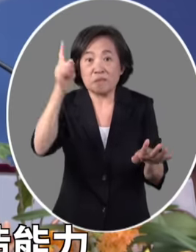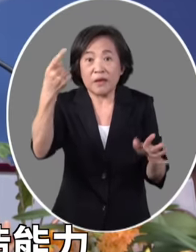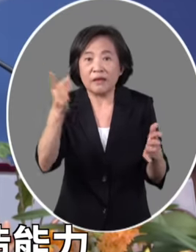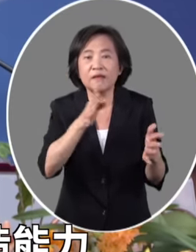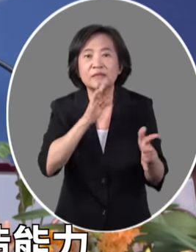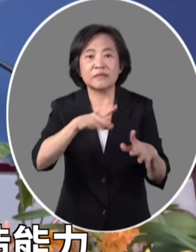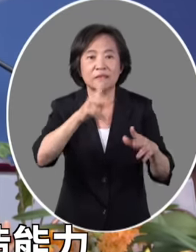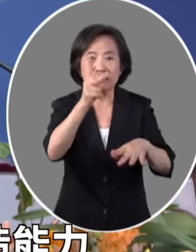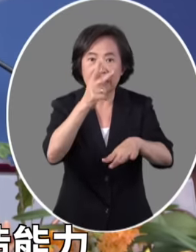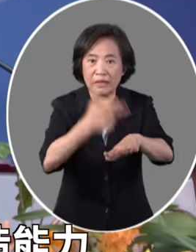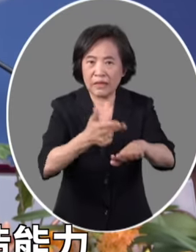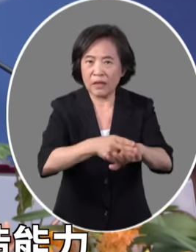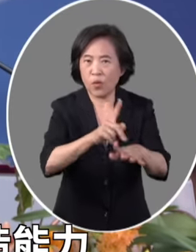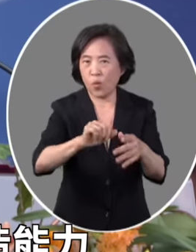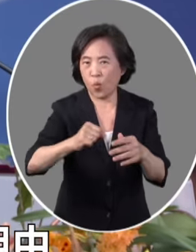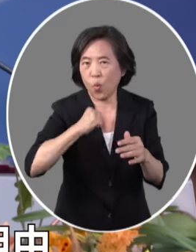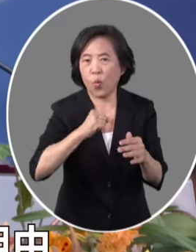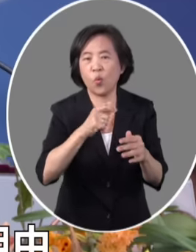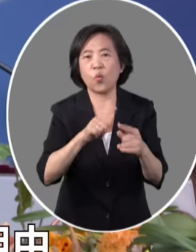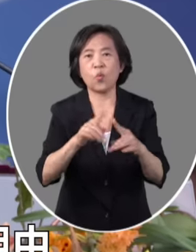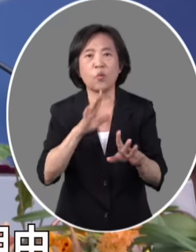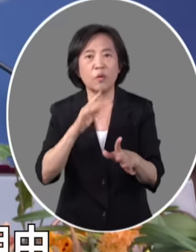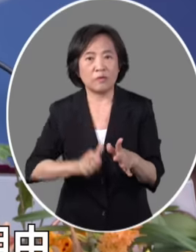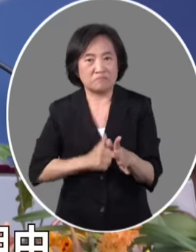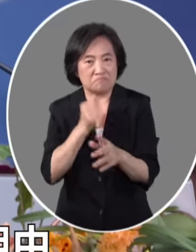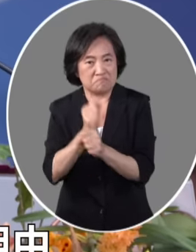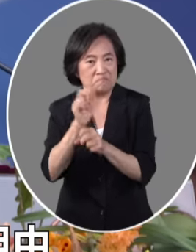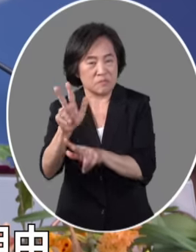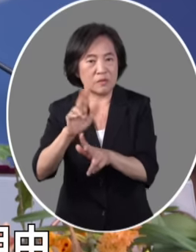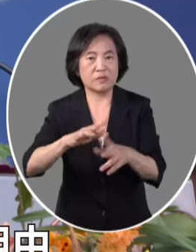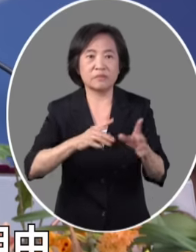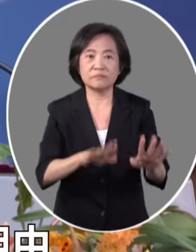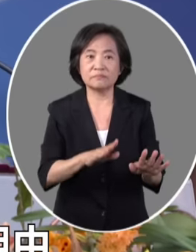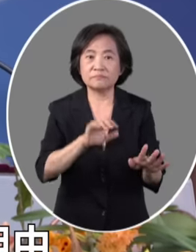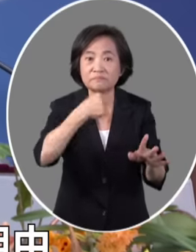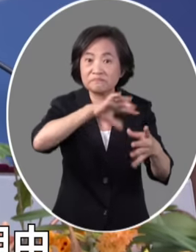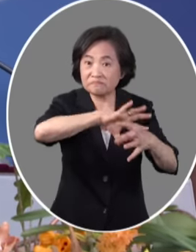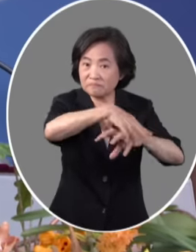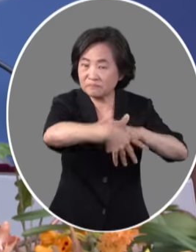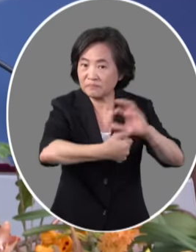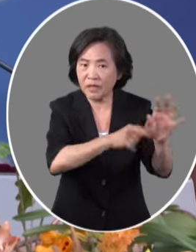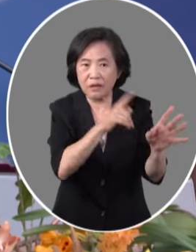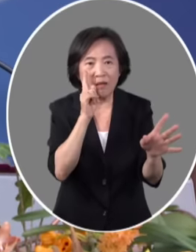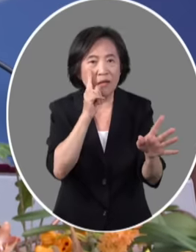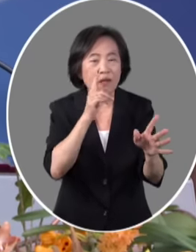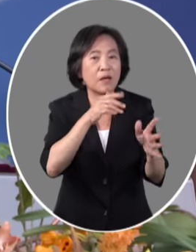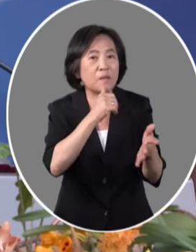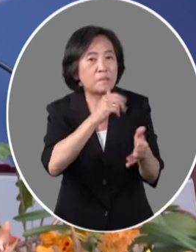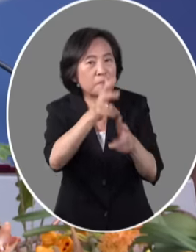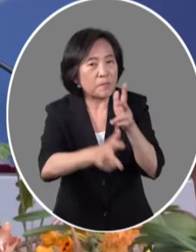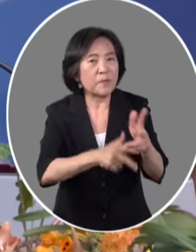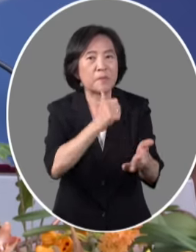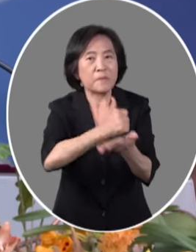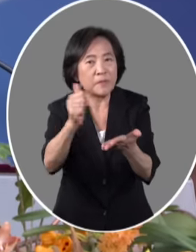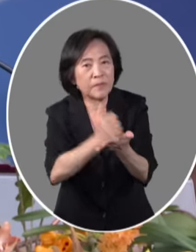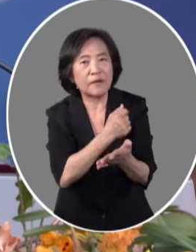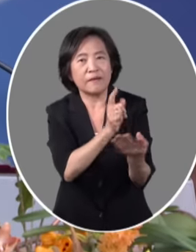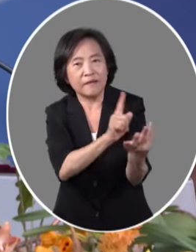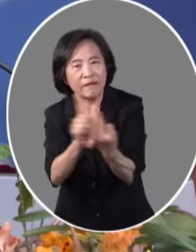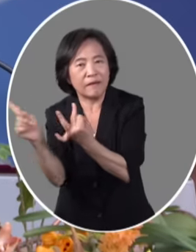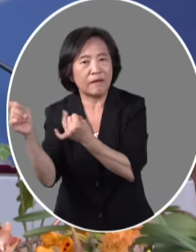的科技实力和制造能力，让台湾成为全球供应链重组中不可或缺的关键角